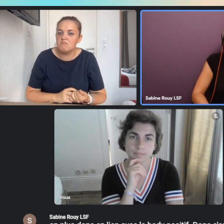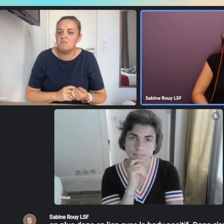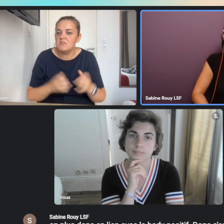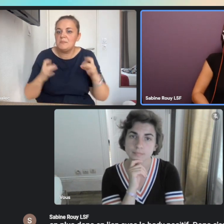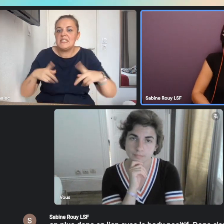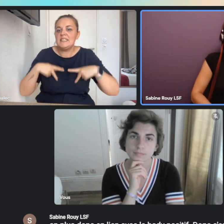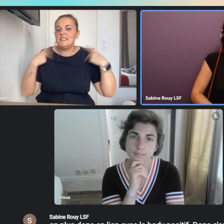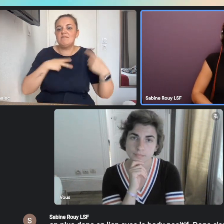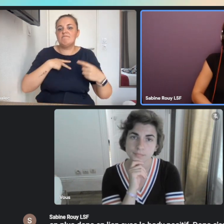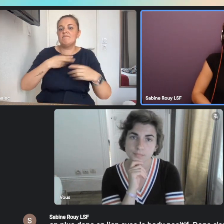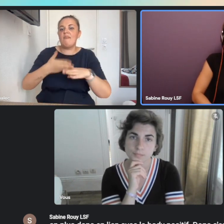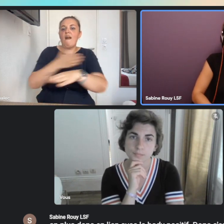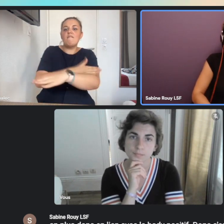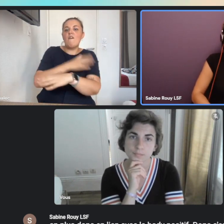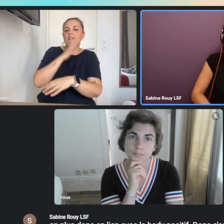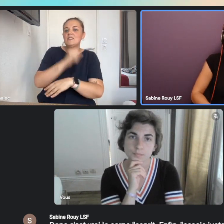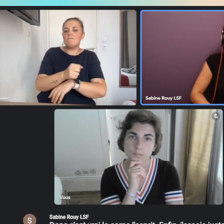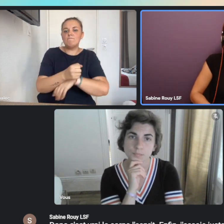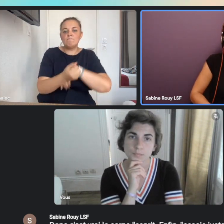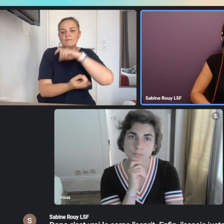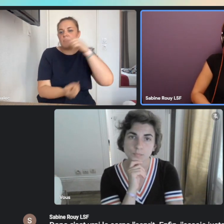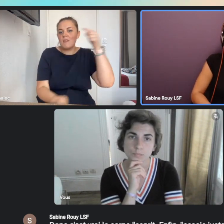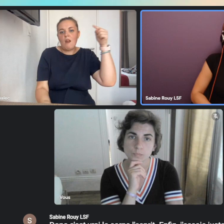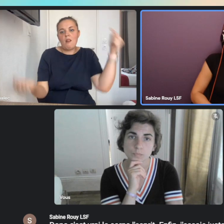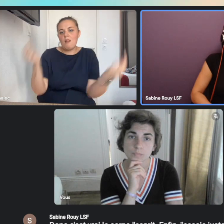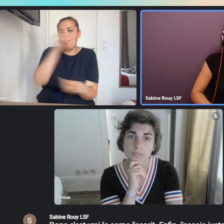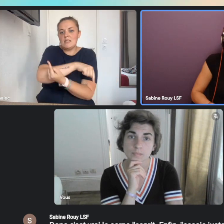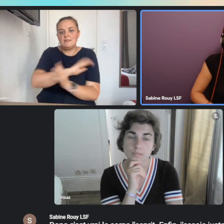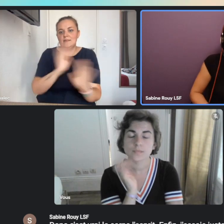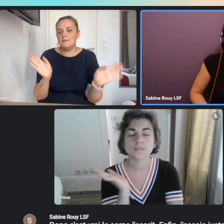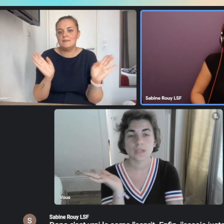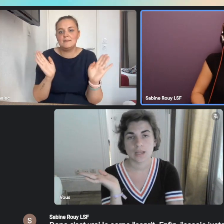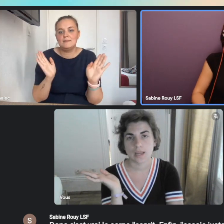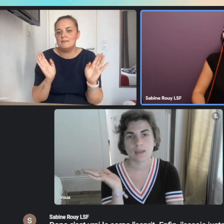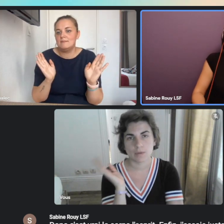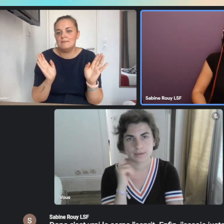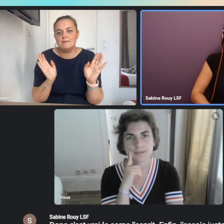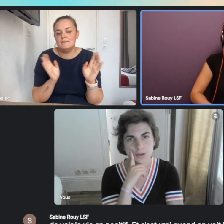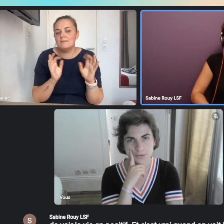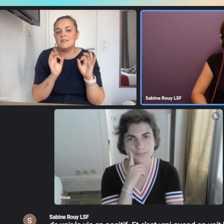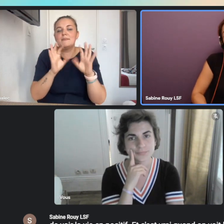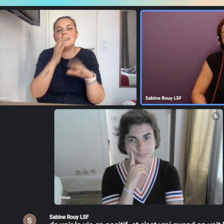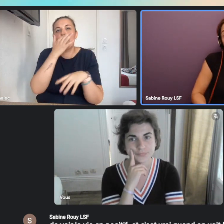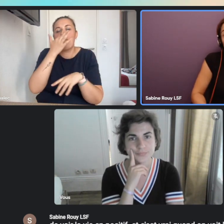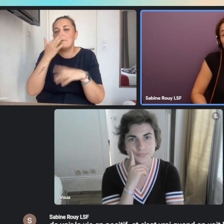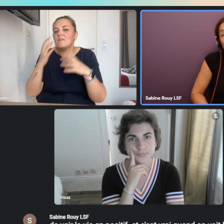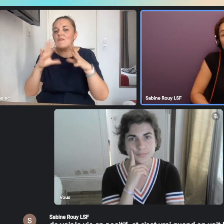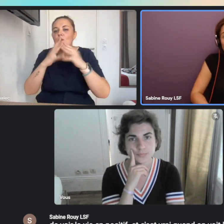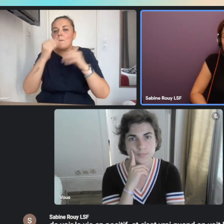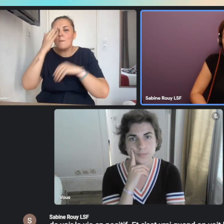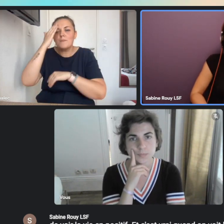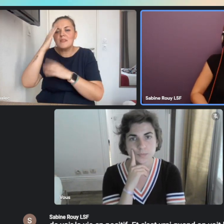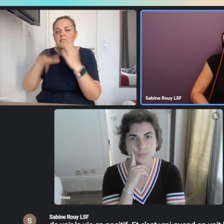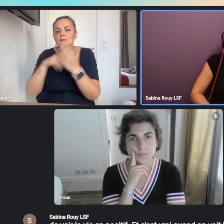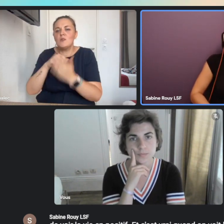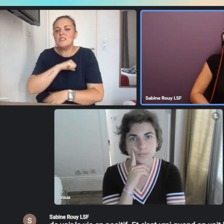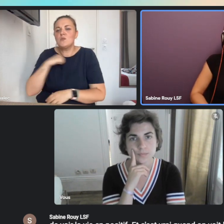dépression, moins de tout ça, enfin, ça a vraiment diminué. Ma vie avant Noël, c'est vraiment l'inverse de ma vie